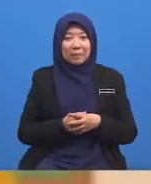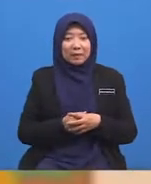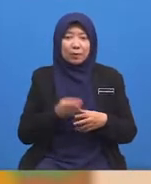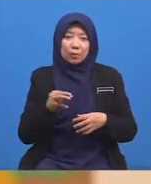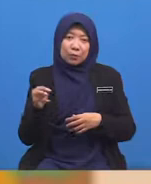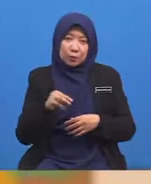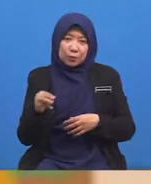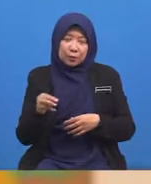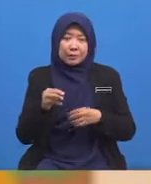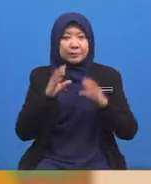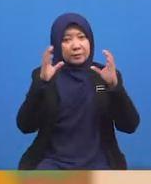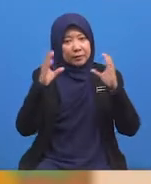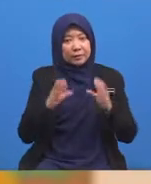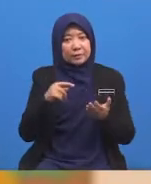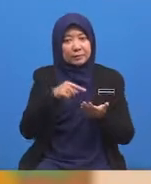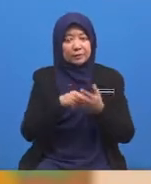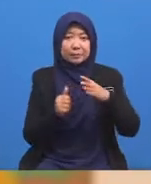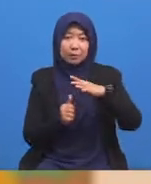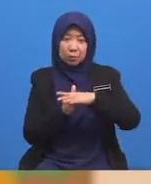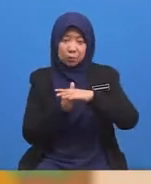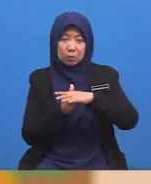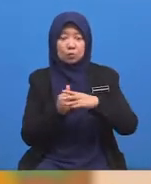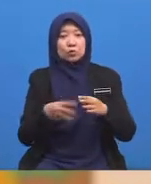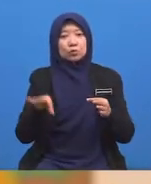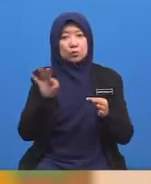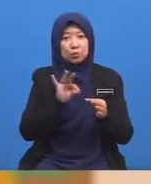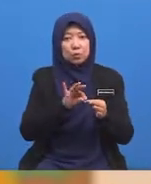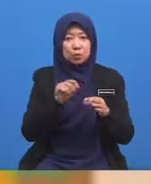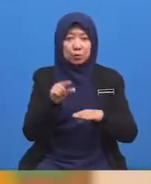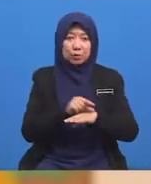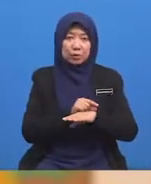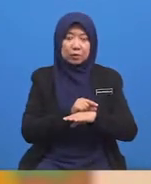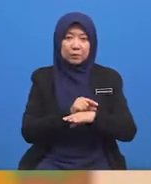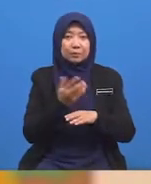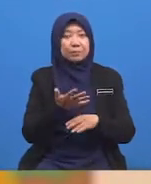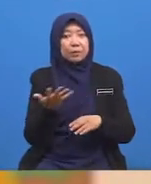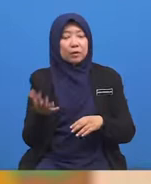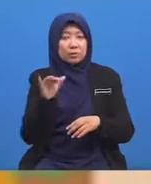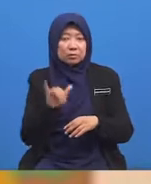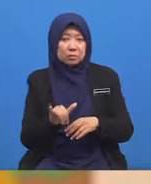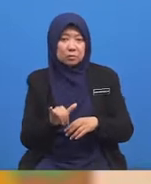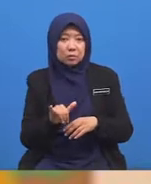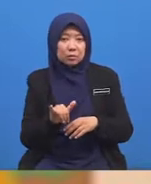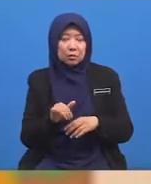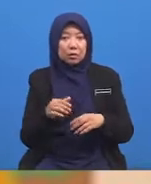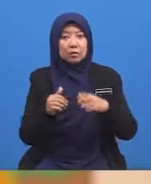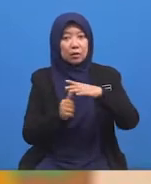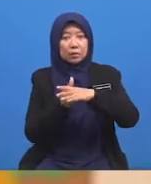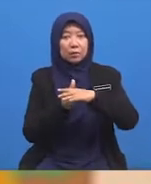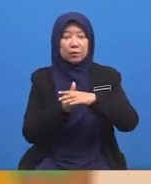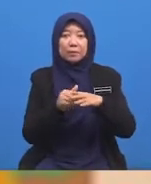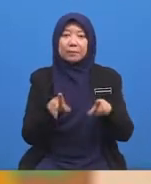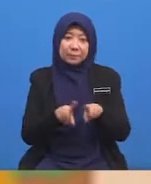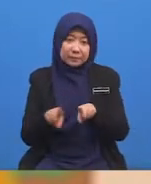Murid-murid, kaedah mengapungkan objek ini sesuai digunakan bagi objek yang mempunyai sifat keapungan yang